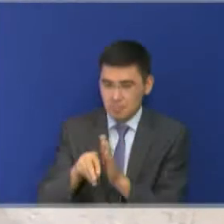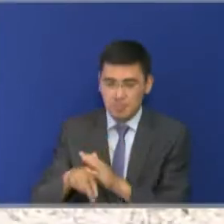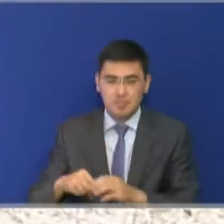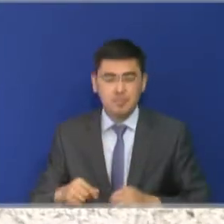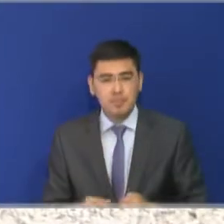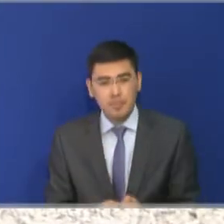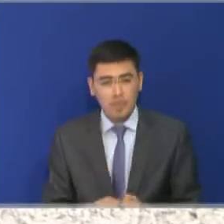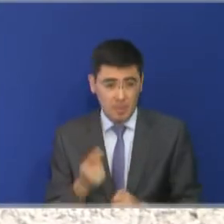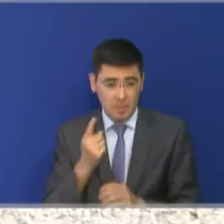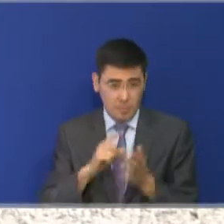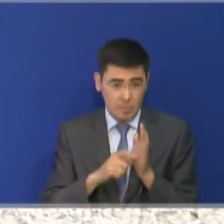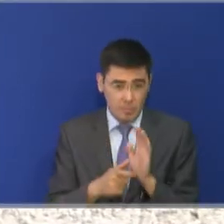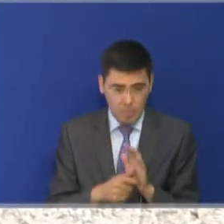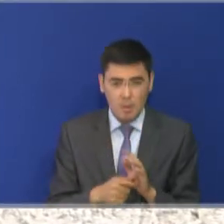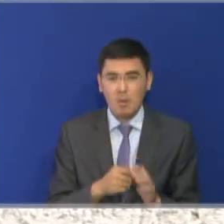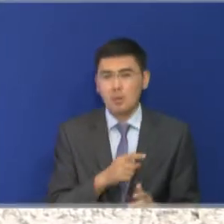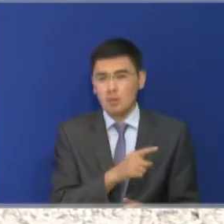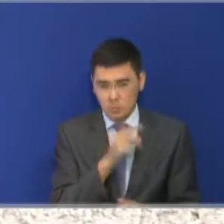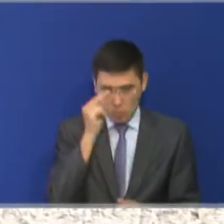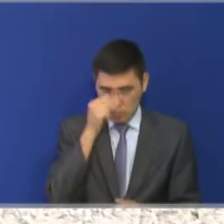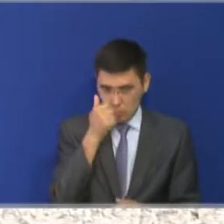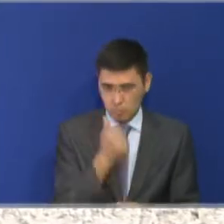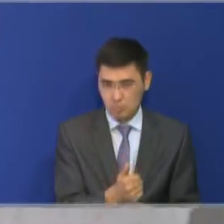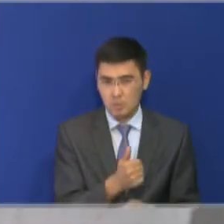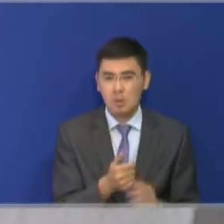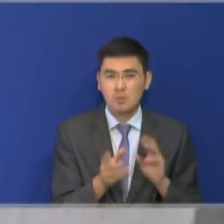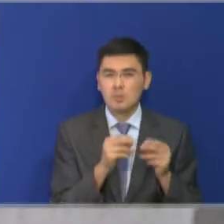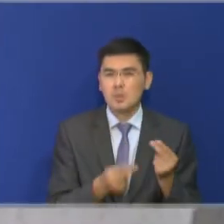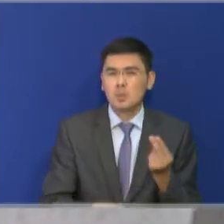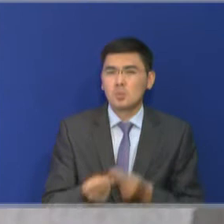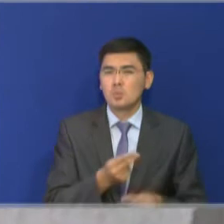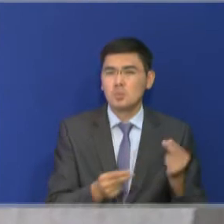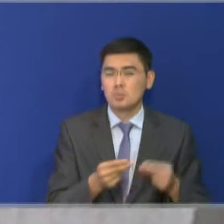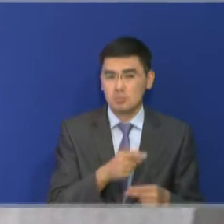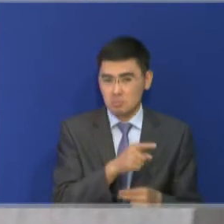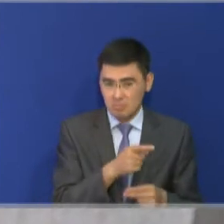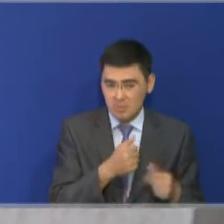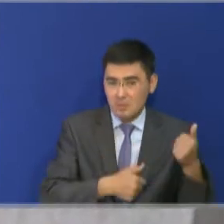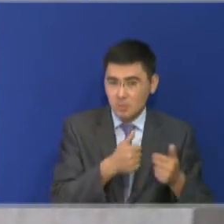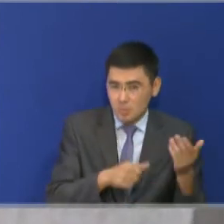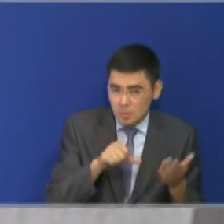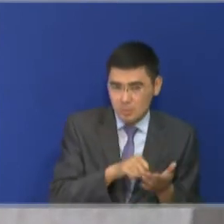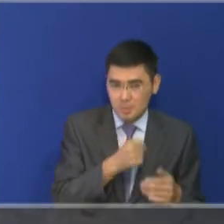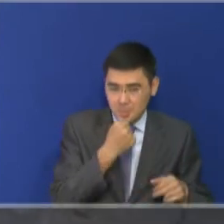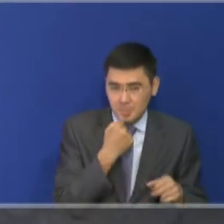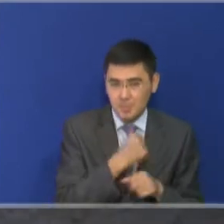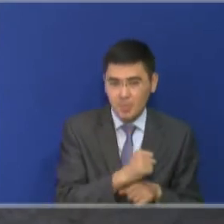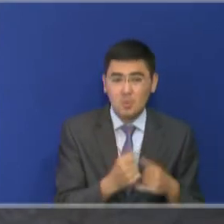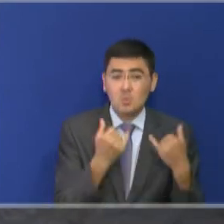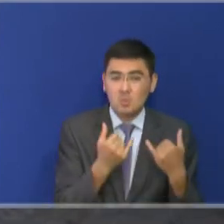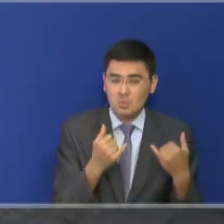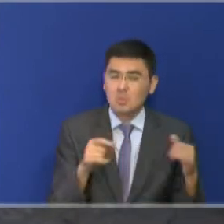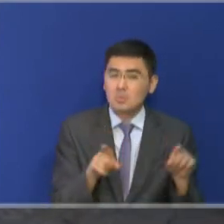қызы бірінші сыныпты үздік аяқтап, республикалық бейнелеу өнері байқауының жеңімпазы атанған. Ол да бүгін күтпеген